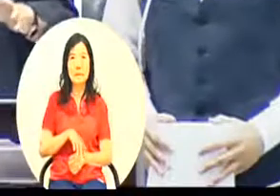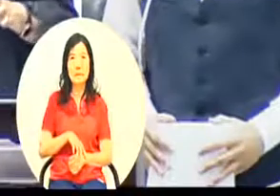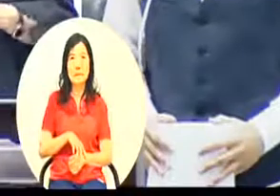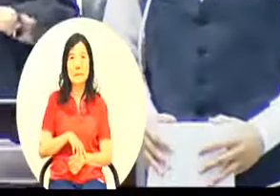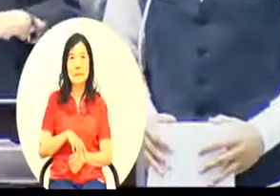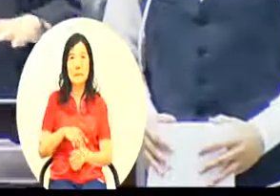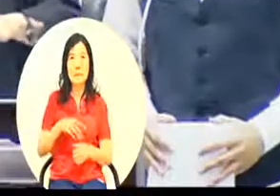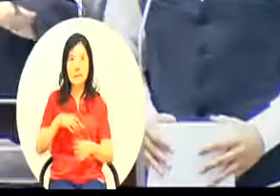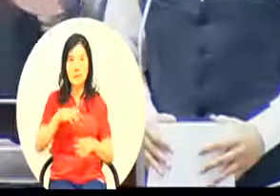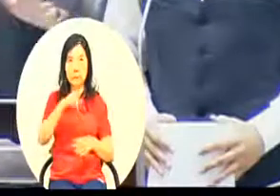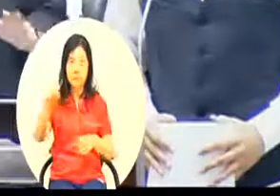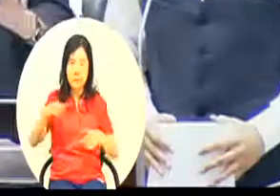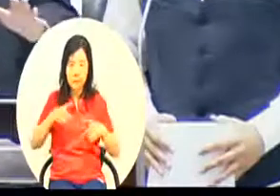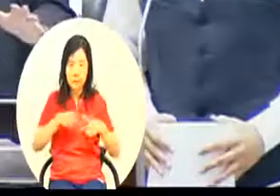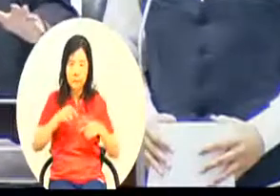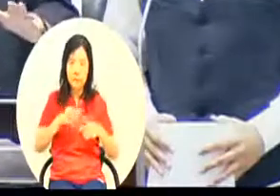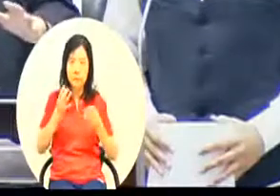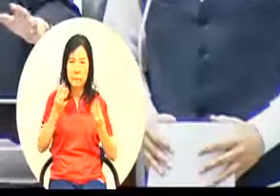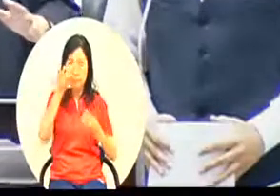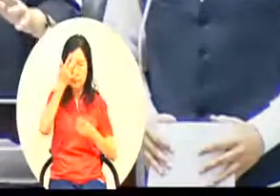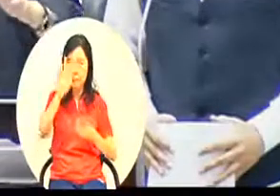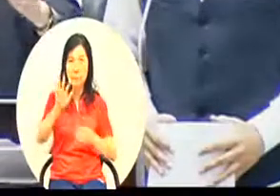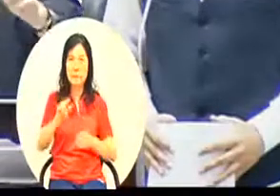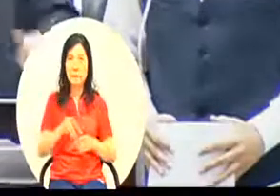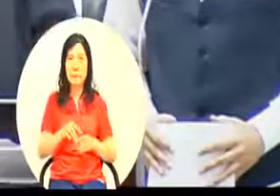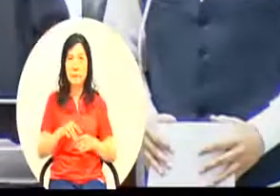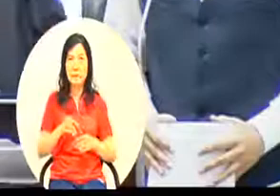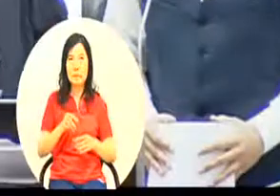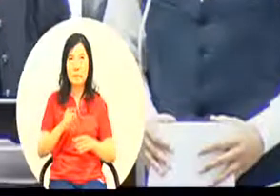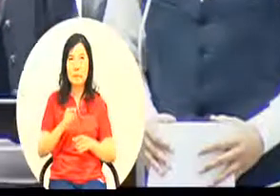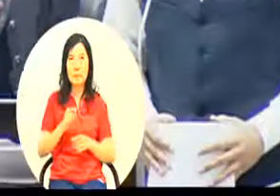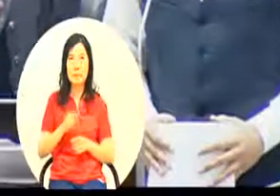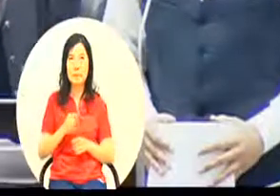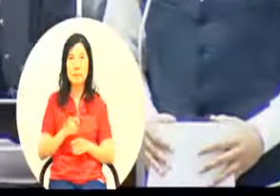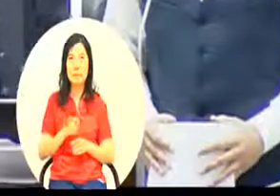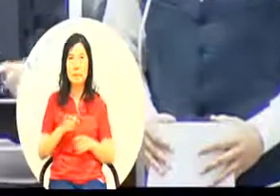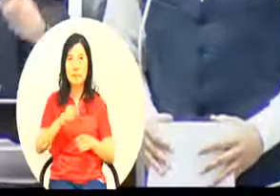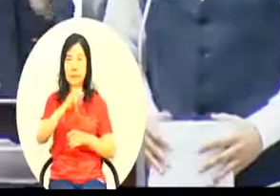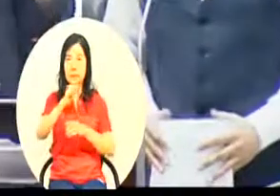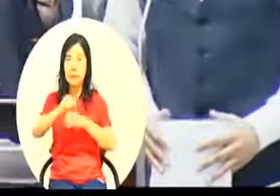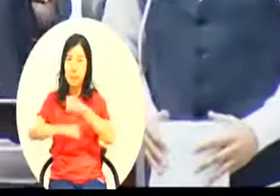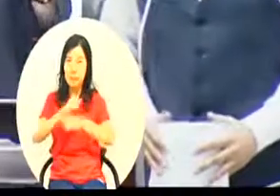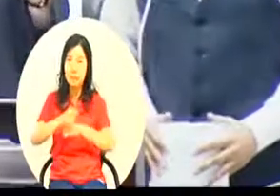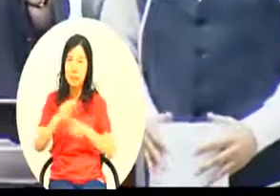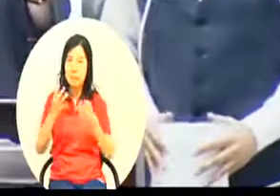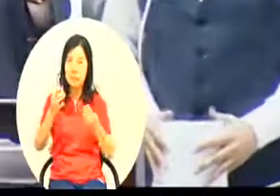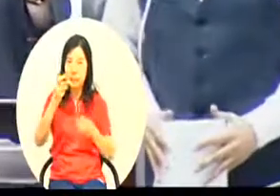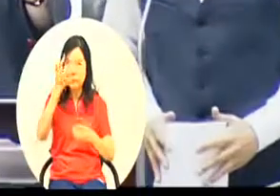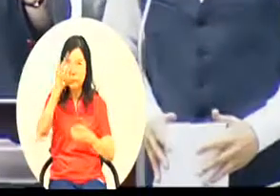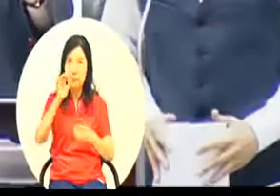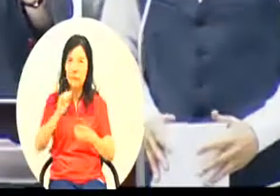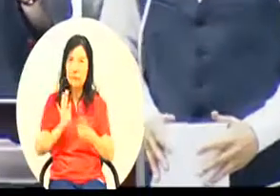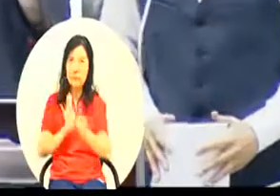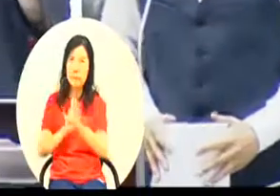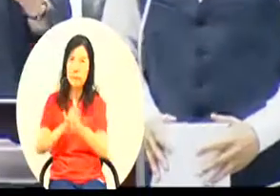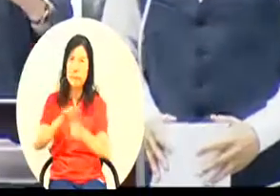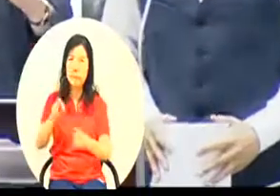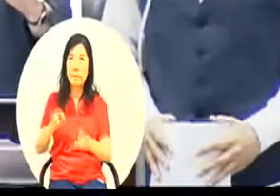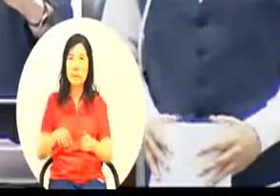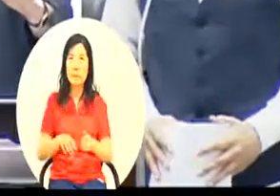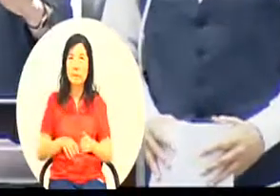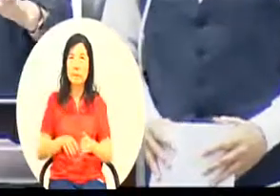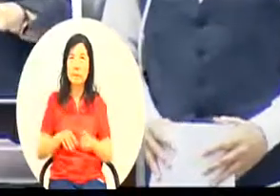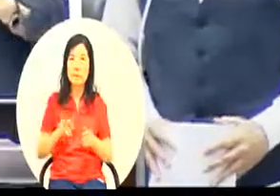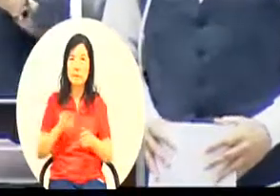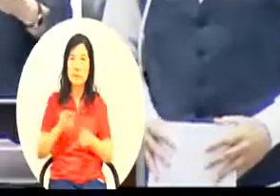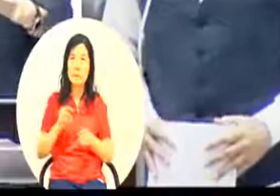障碍，让我们实质上他们的行动没有障碍，那我们尽量朝着一个更进